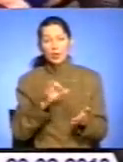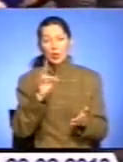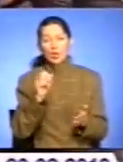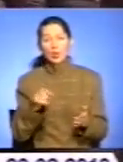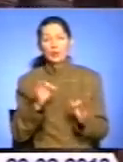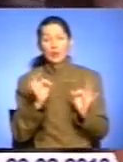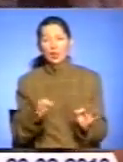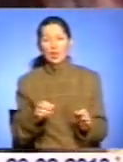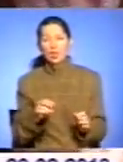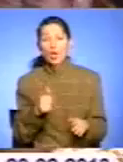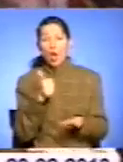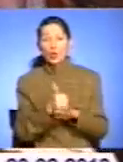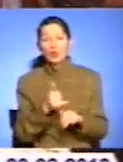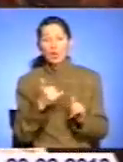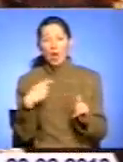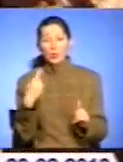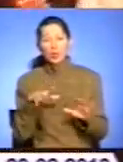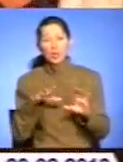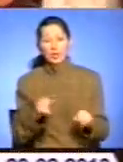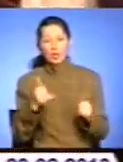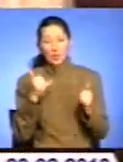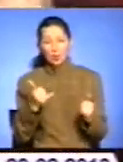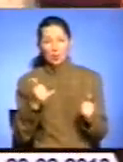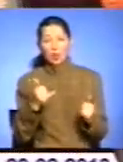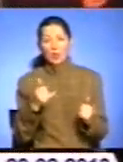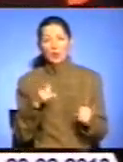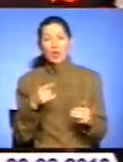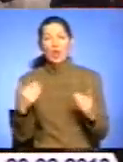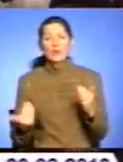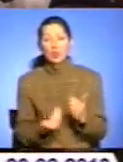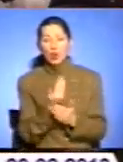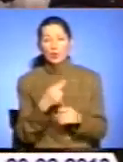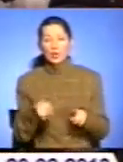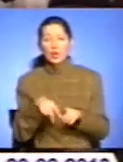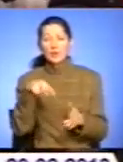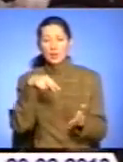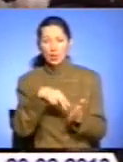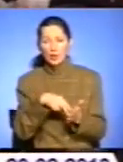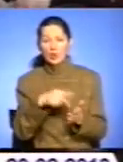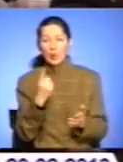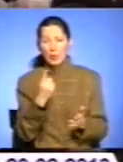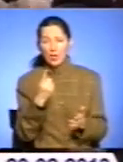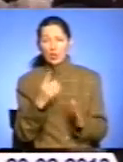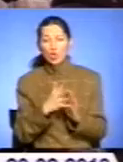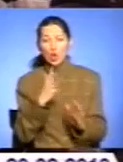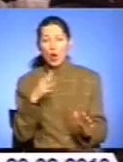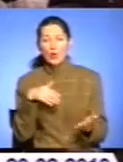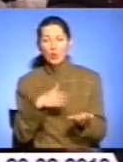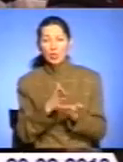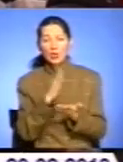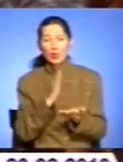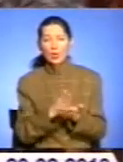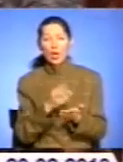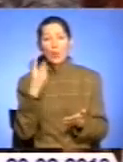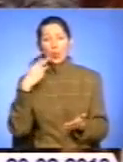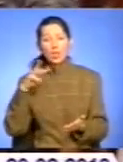ключове для обласної влади. Тому на сьогодні у її відновленні та встановленні першочерговим орієнтиром є модернізація